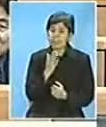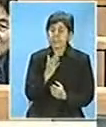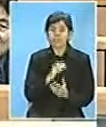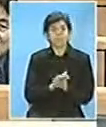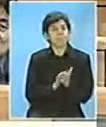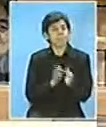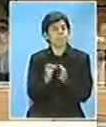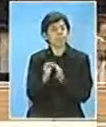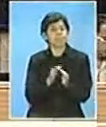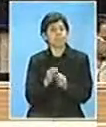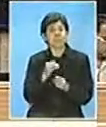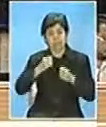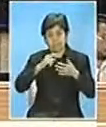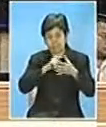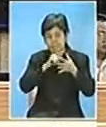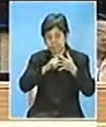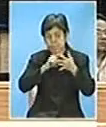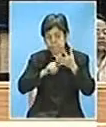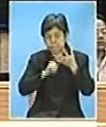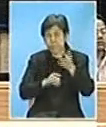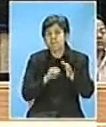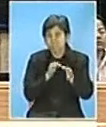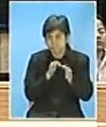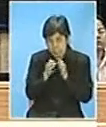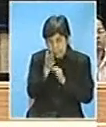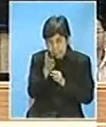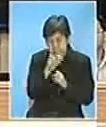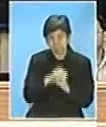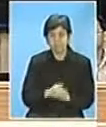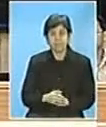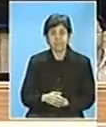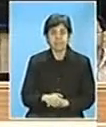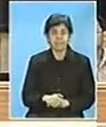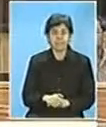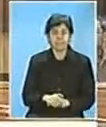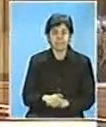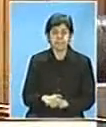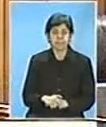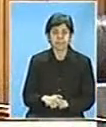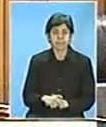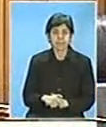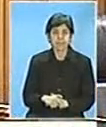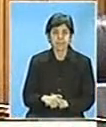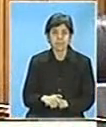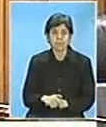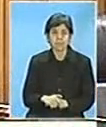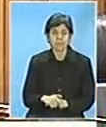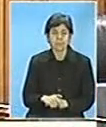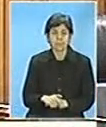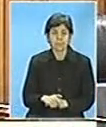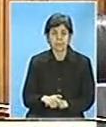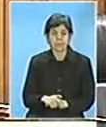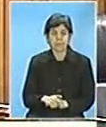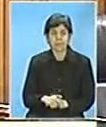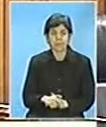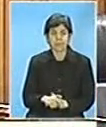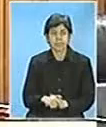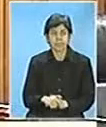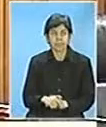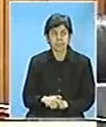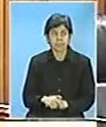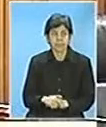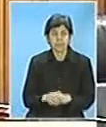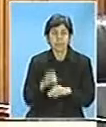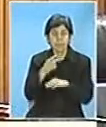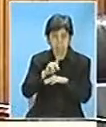นตรีได้ตอบกระทู้ทั้ง5คำถามนะครับ ครับเรียนท่